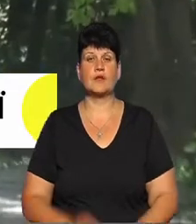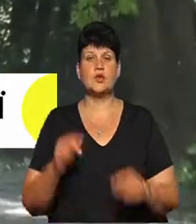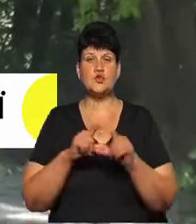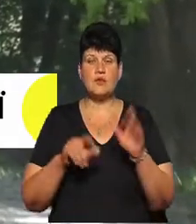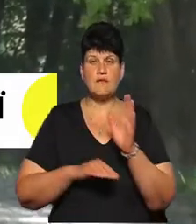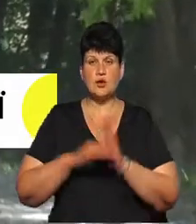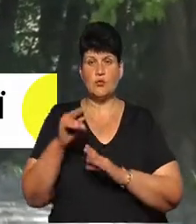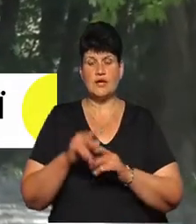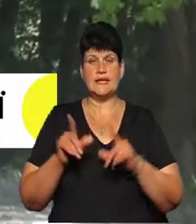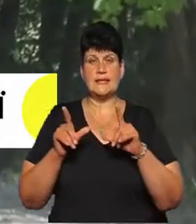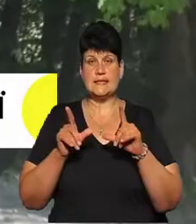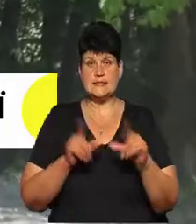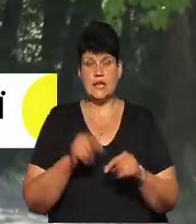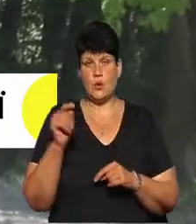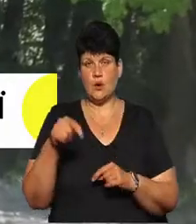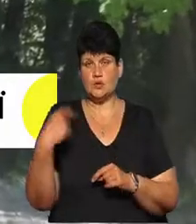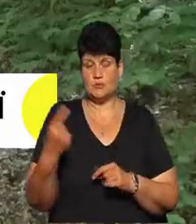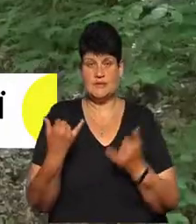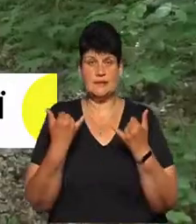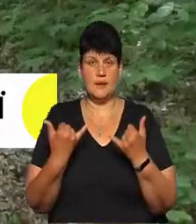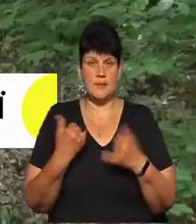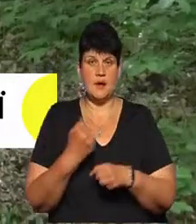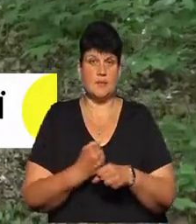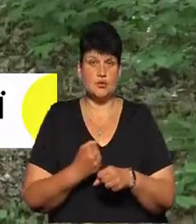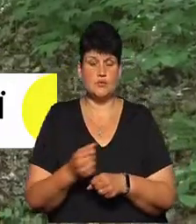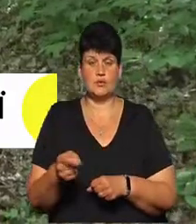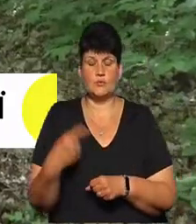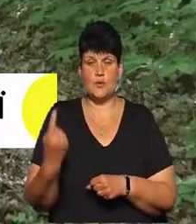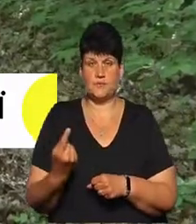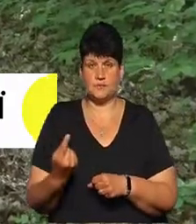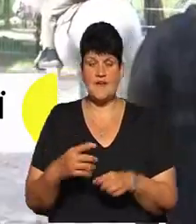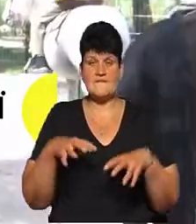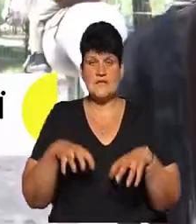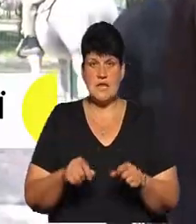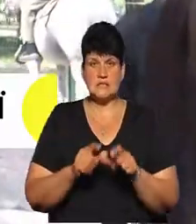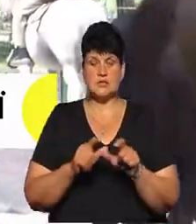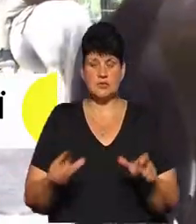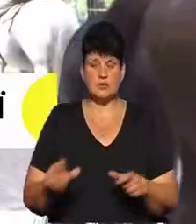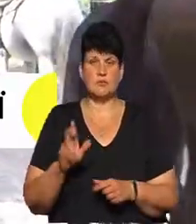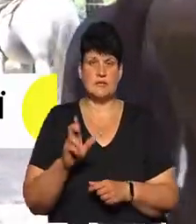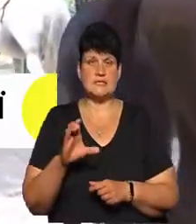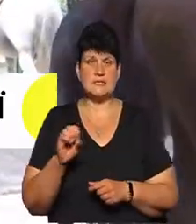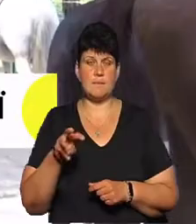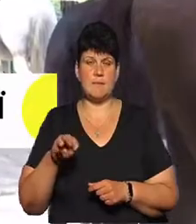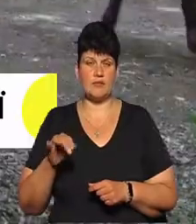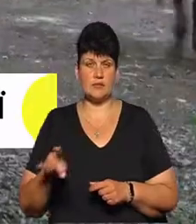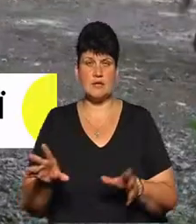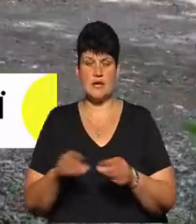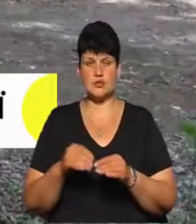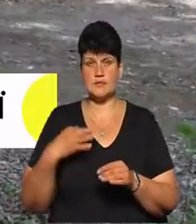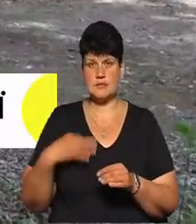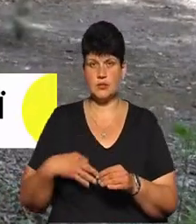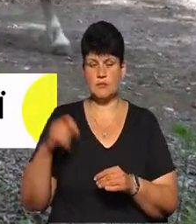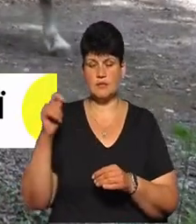Кремінної Луганської області тепер працює на Тернопільщині. Власник школи Борис Семиволос разом із сином переїхали у Борщівську громаду